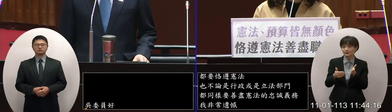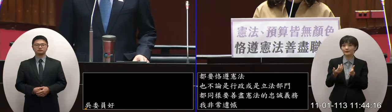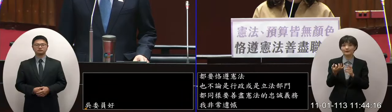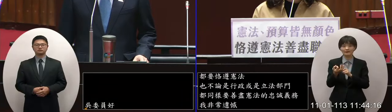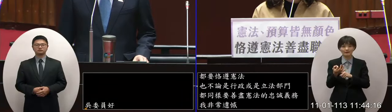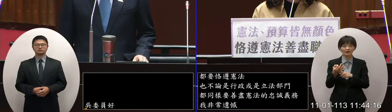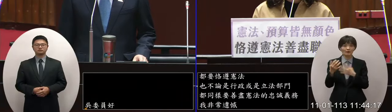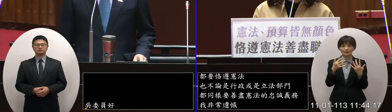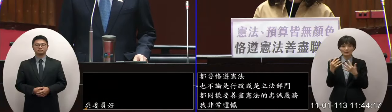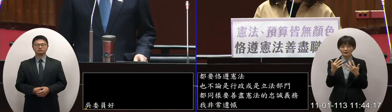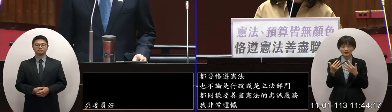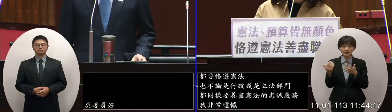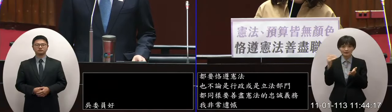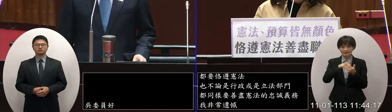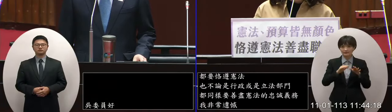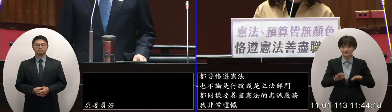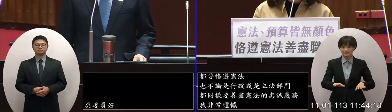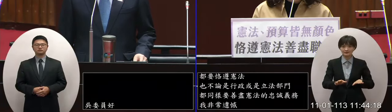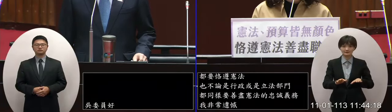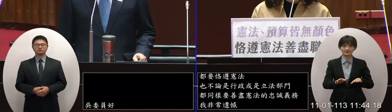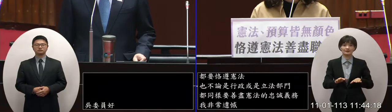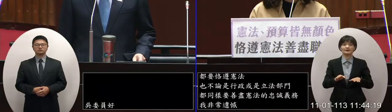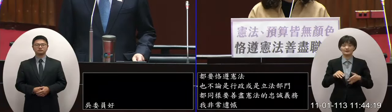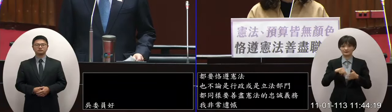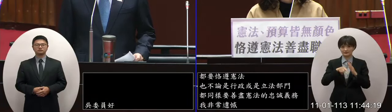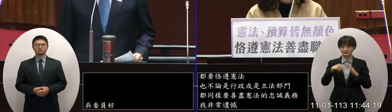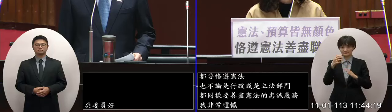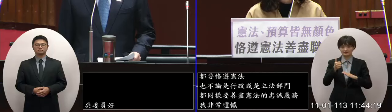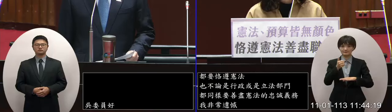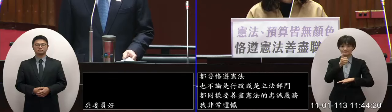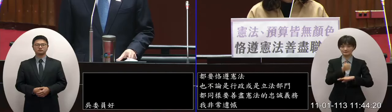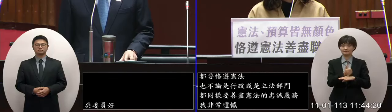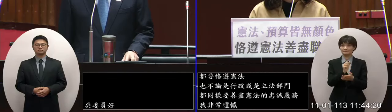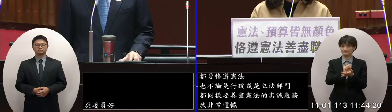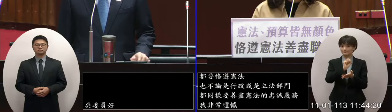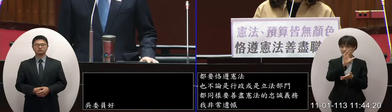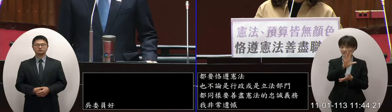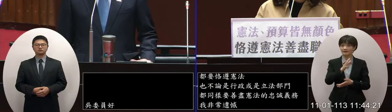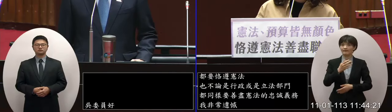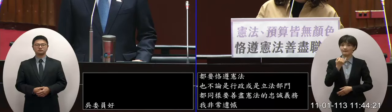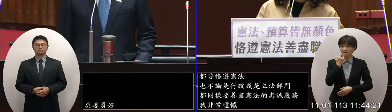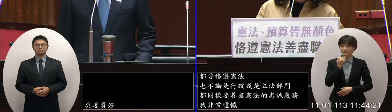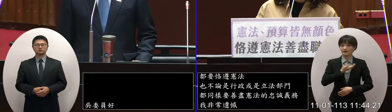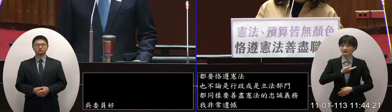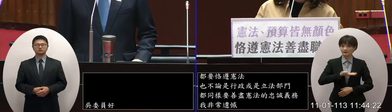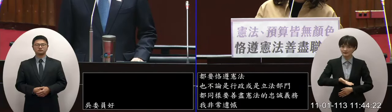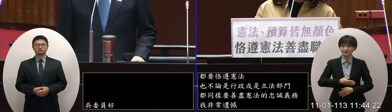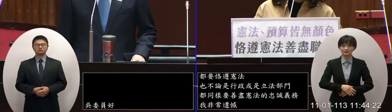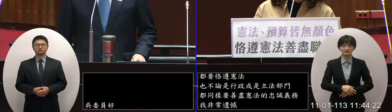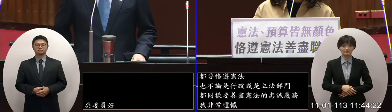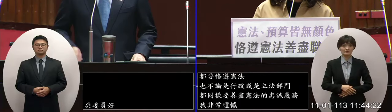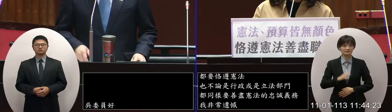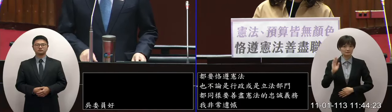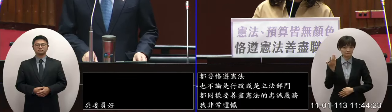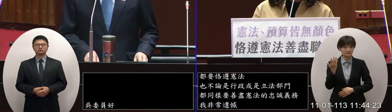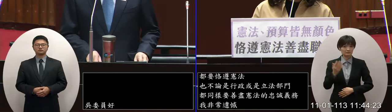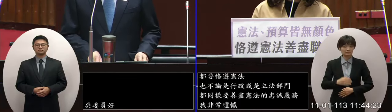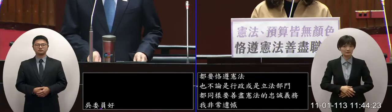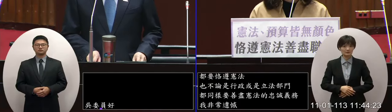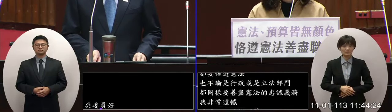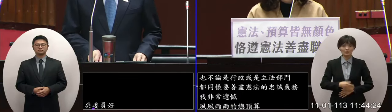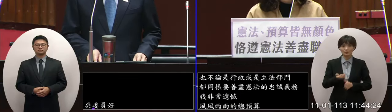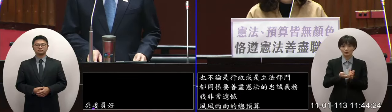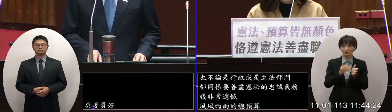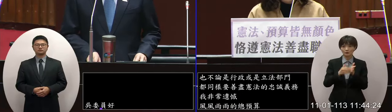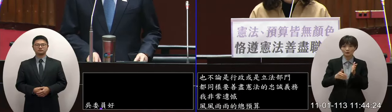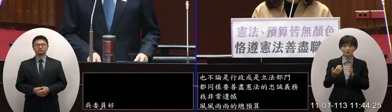进入立法院的议事殿堂进行报告，但是呢，党预算的蓝白的委员们，